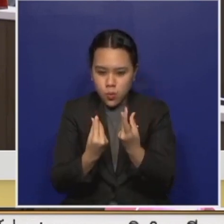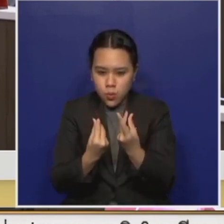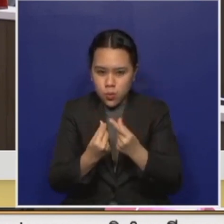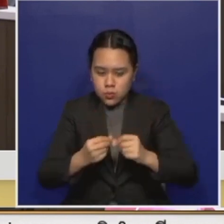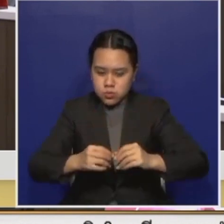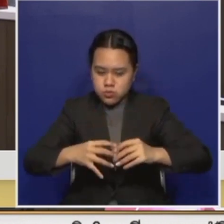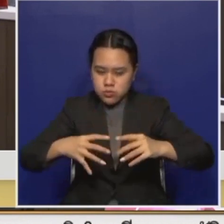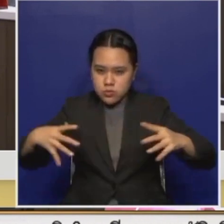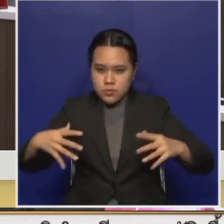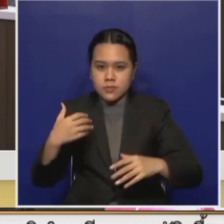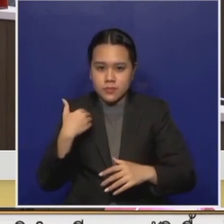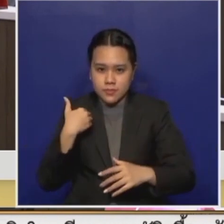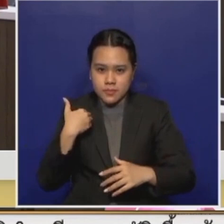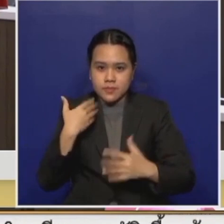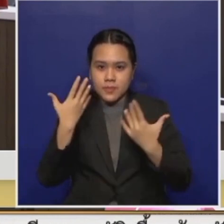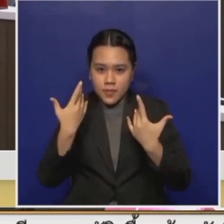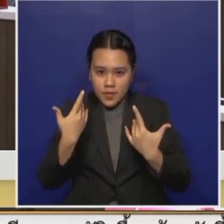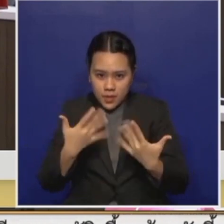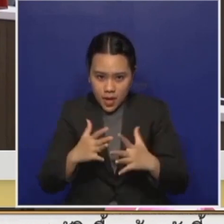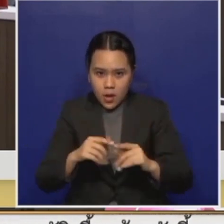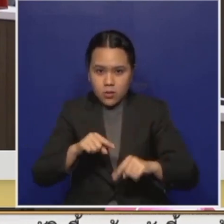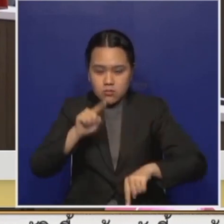และสิงที่เกิดข้มากคอความเหือมล้ำ